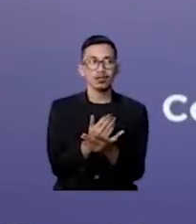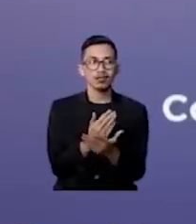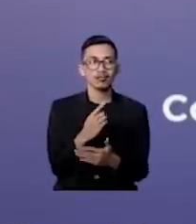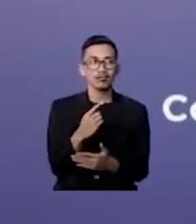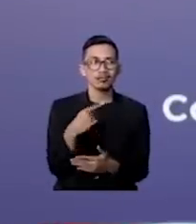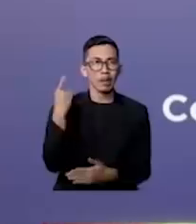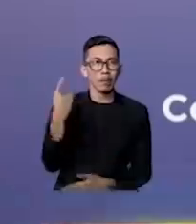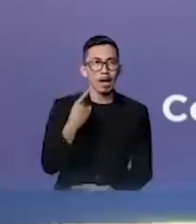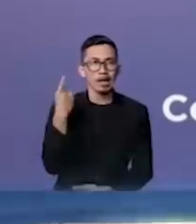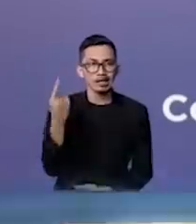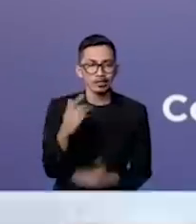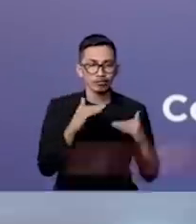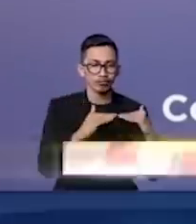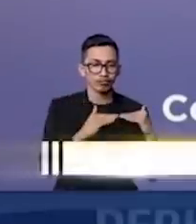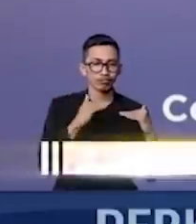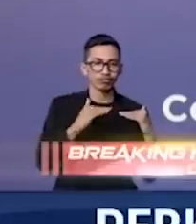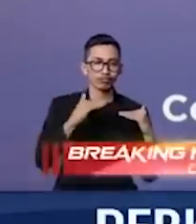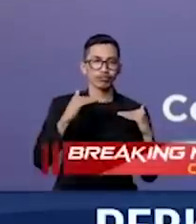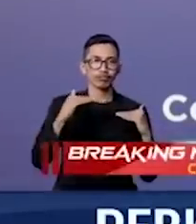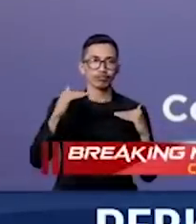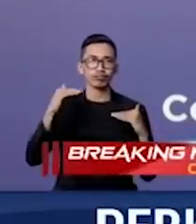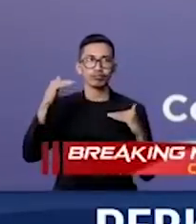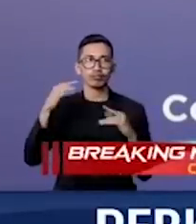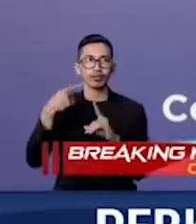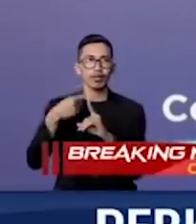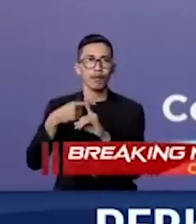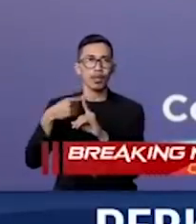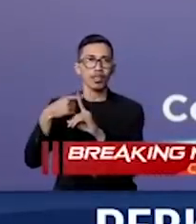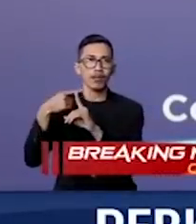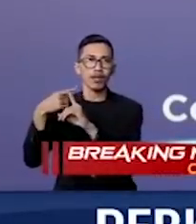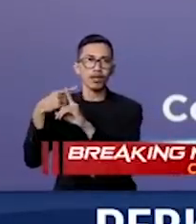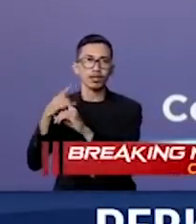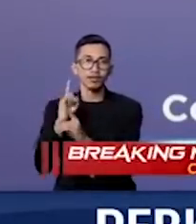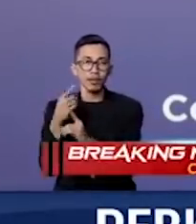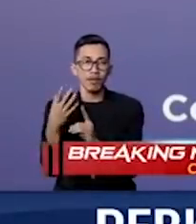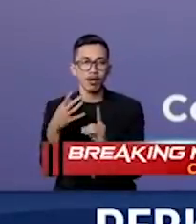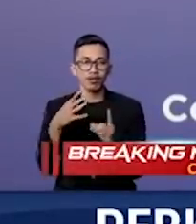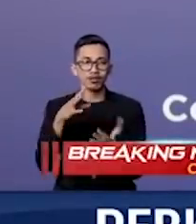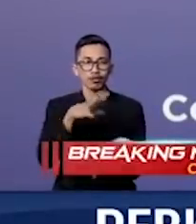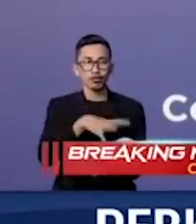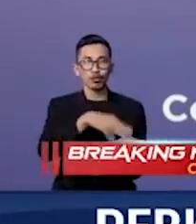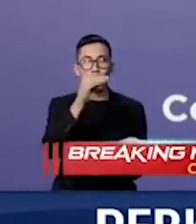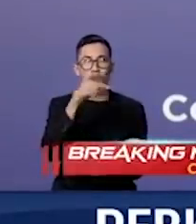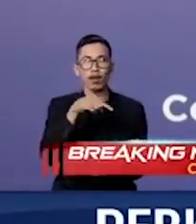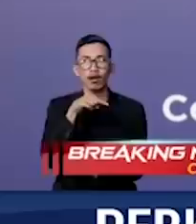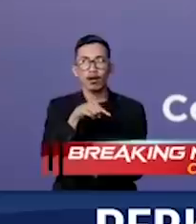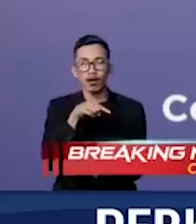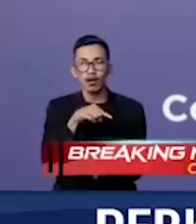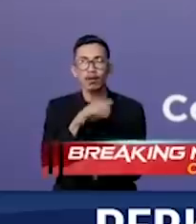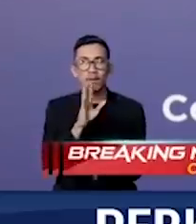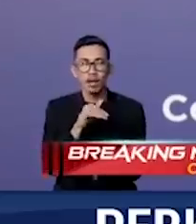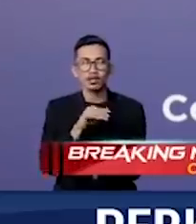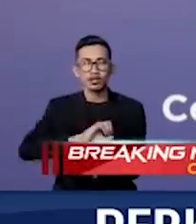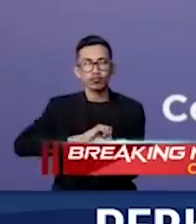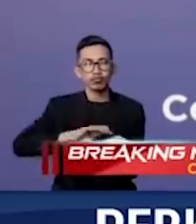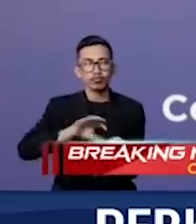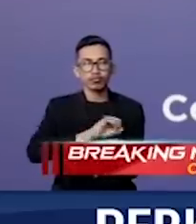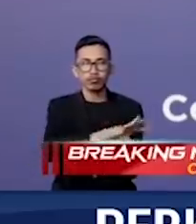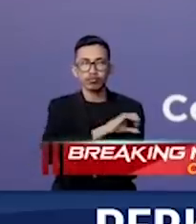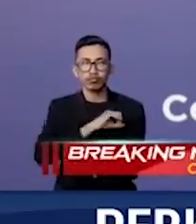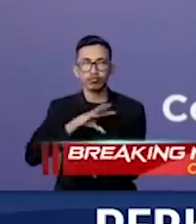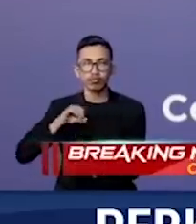kehari masih bertambah karena masih ada sumber penularan yang berada ditengah-tengah masyarakat